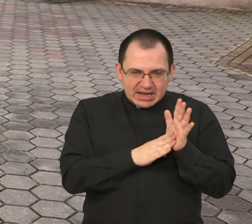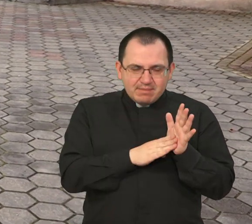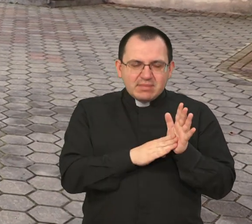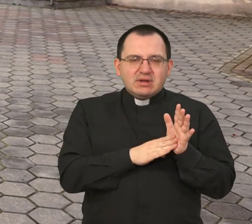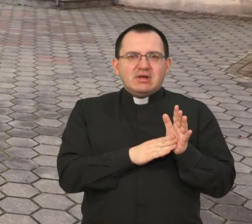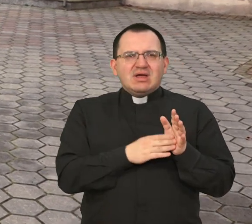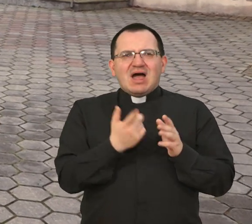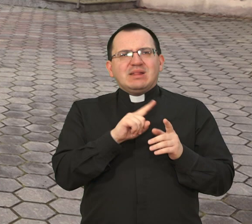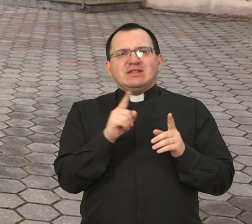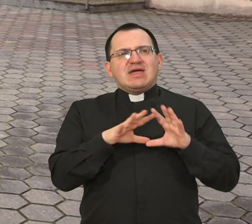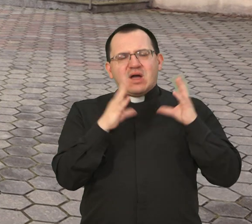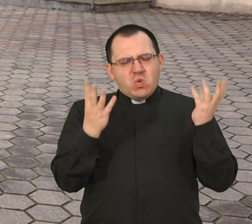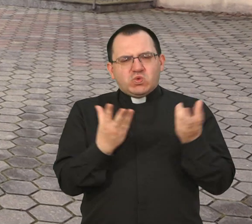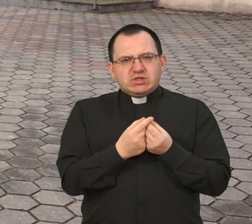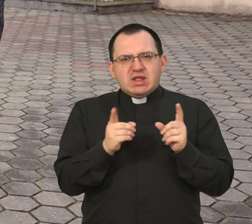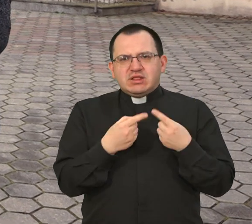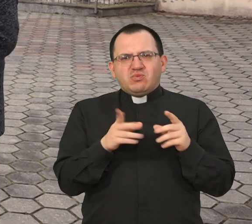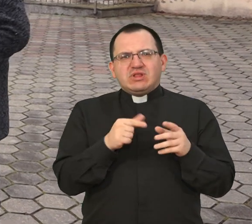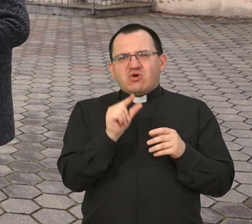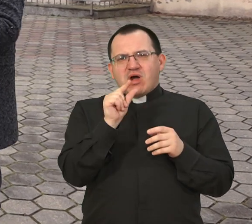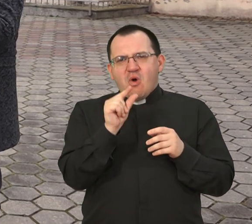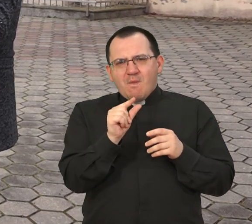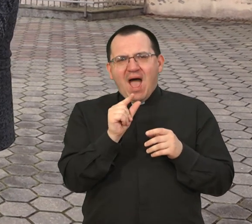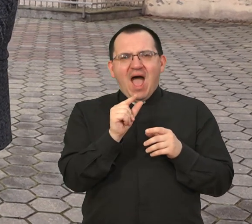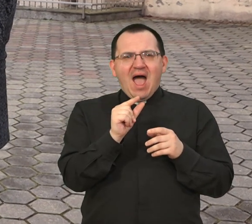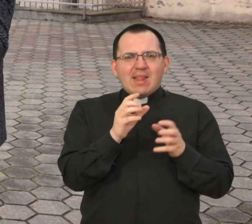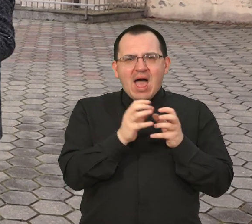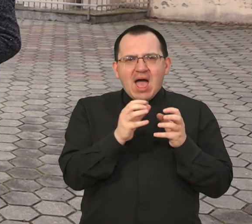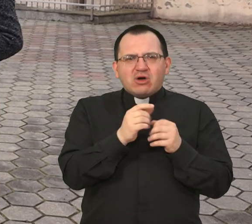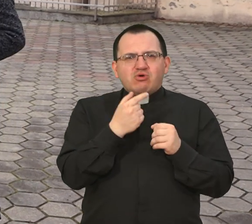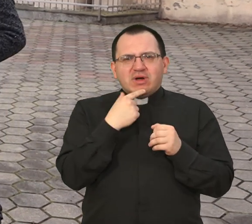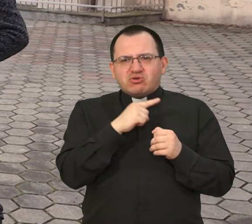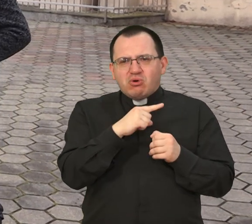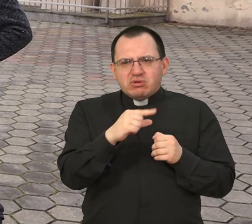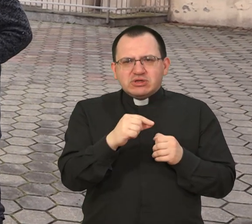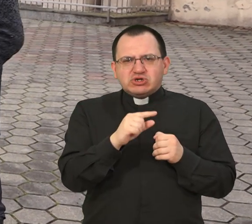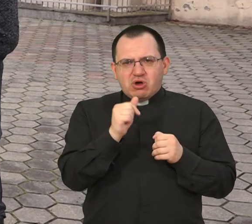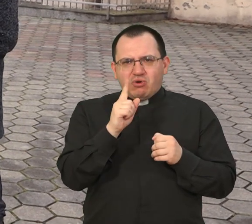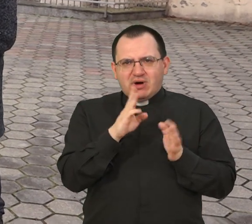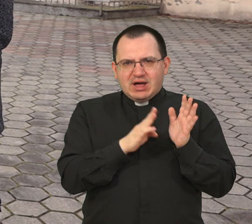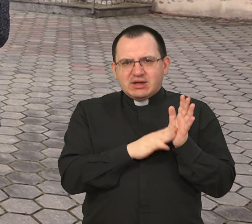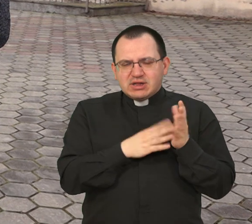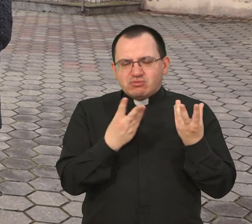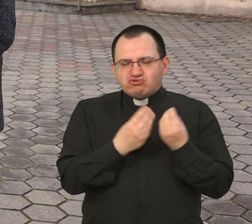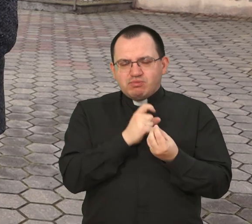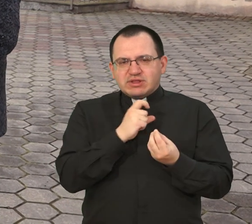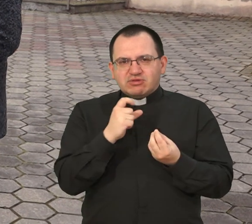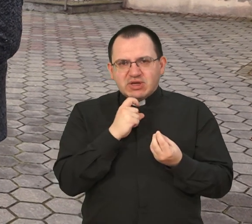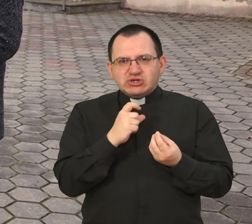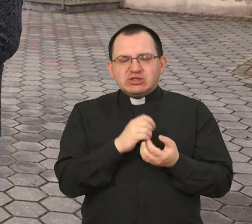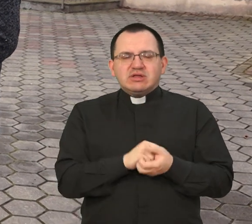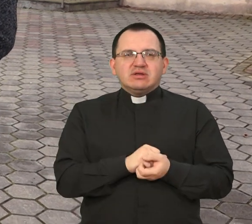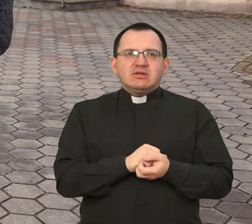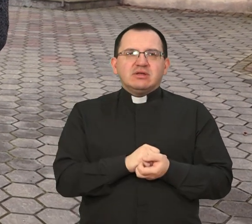Jeronimo, ali ne kao cijeli zbor, nego kao dio zbora koji je hodočastio u Rim sa župnikom i sa